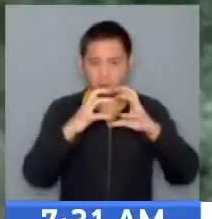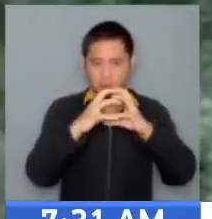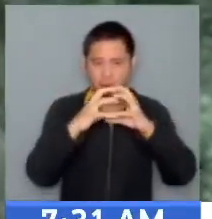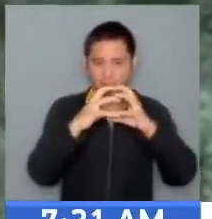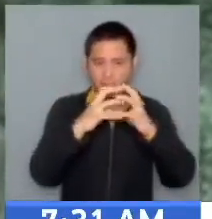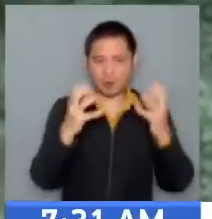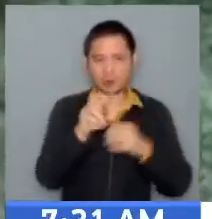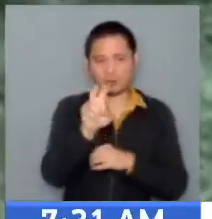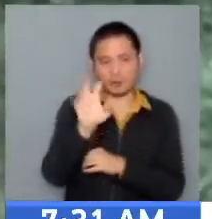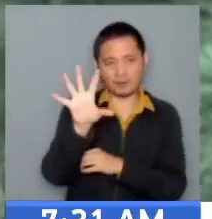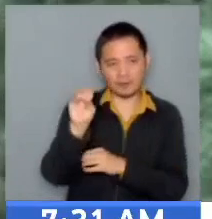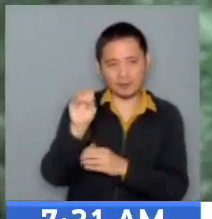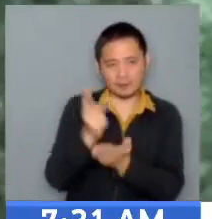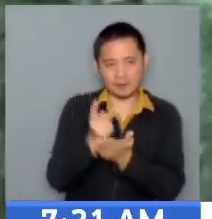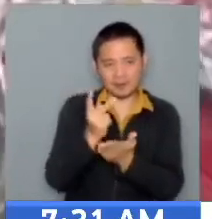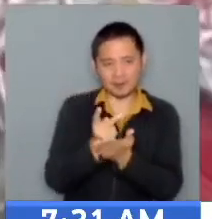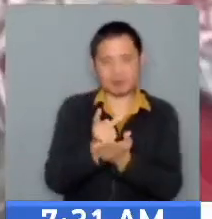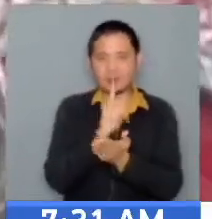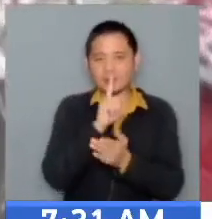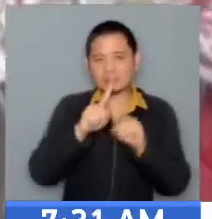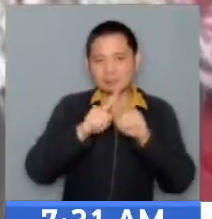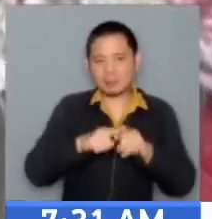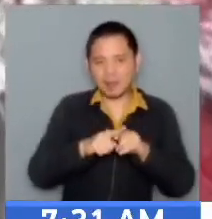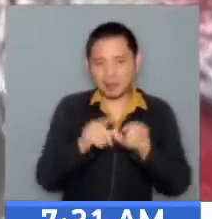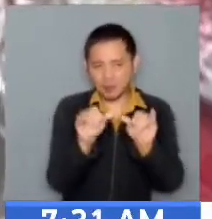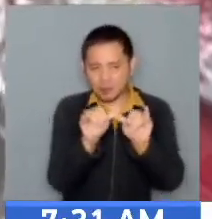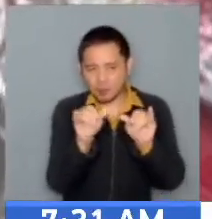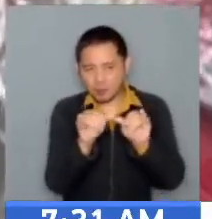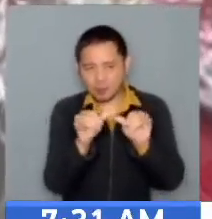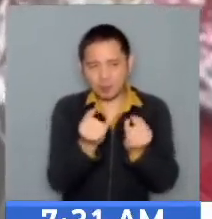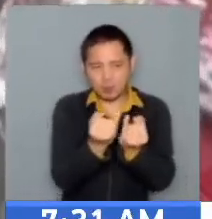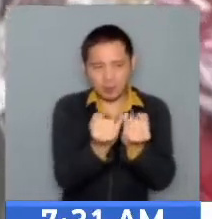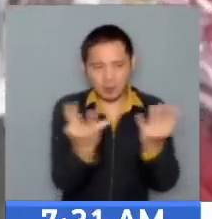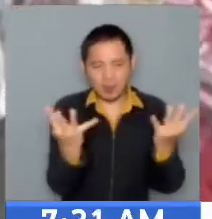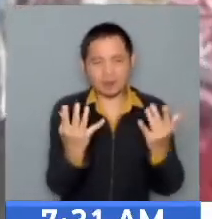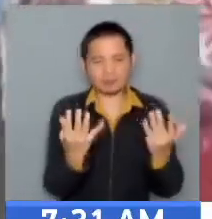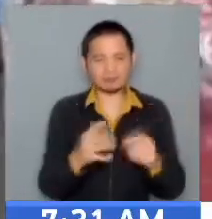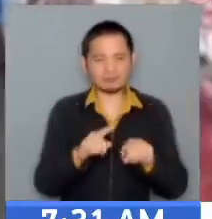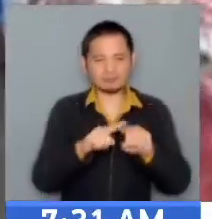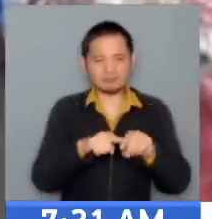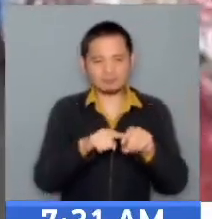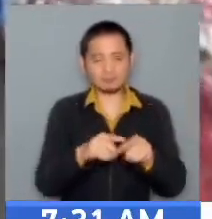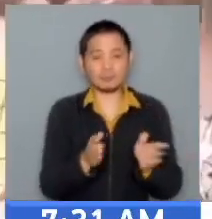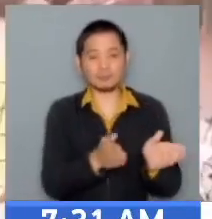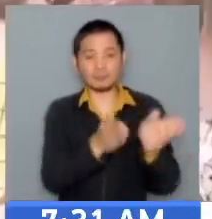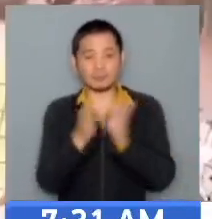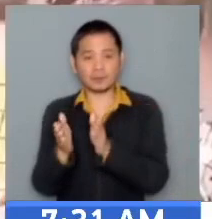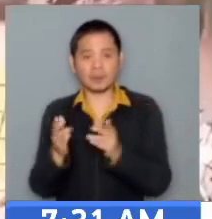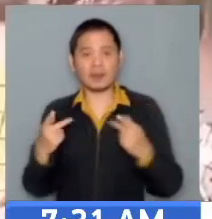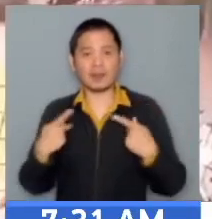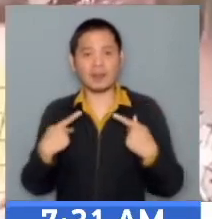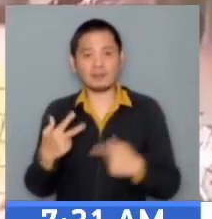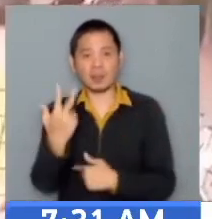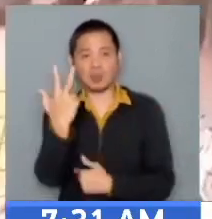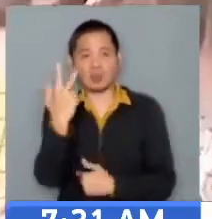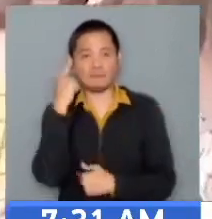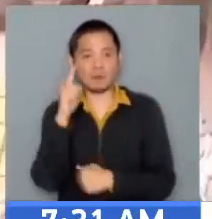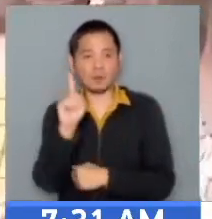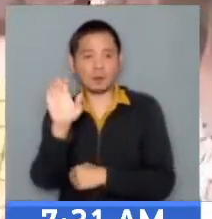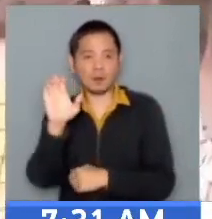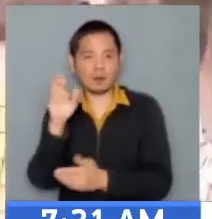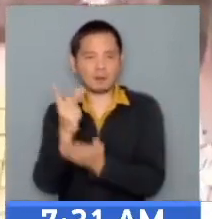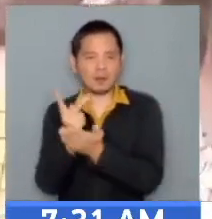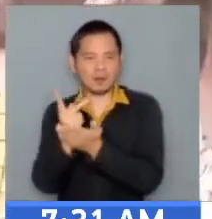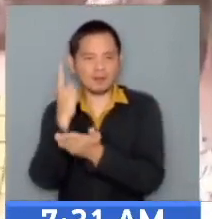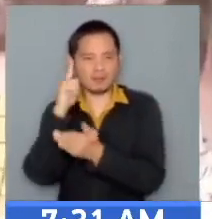pesos depende sa laki at dami. May mga Christmas ornaments din, syempre. May 3 for 100 pesos depende sa disenyo. Ang